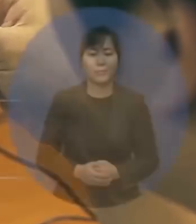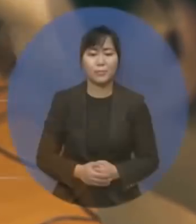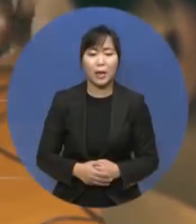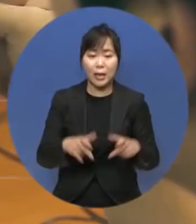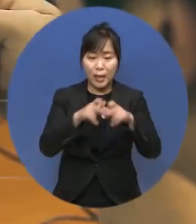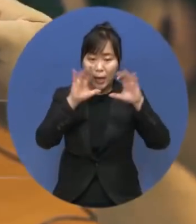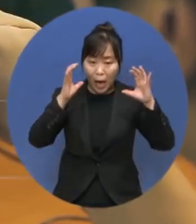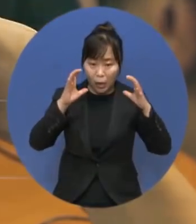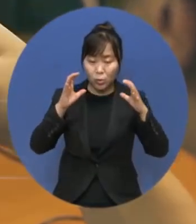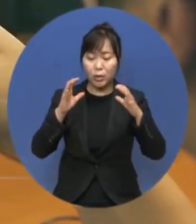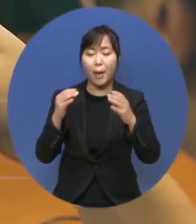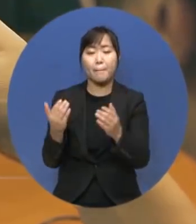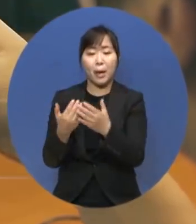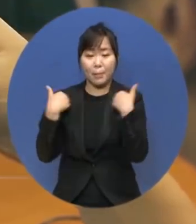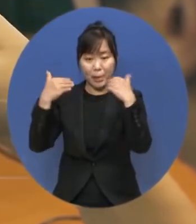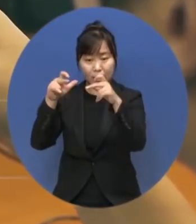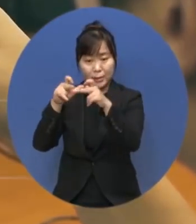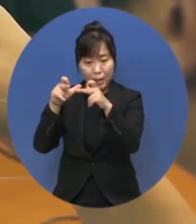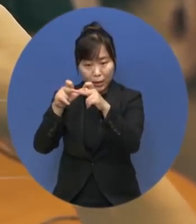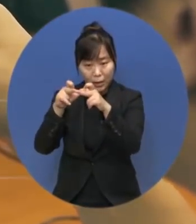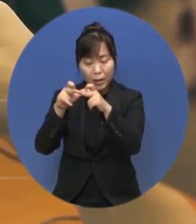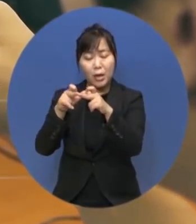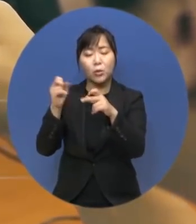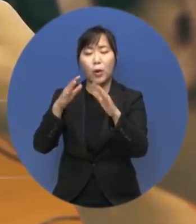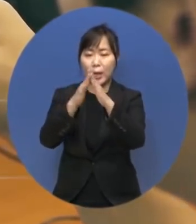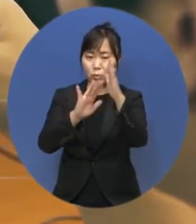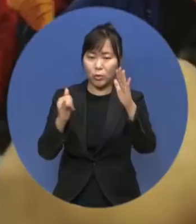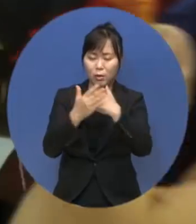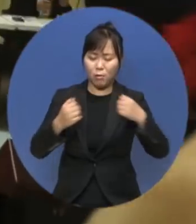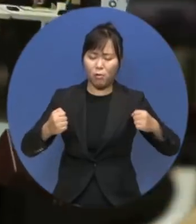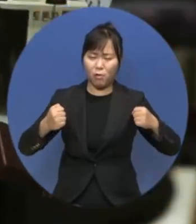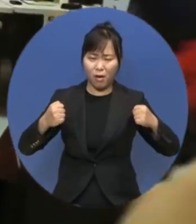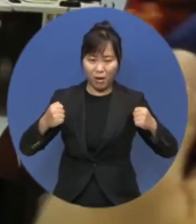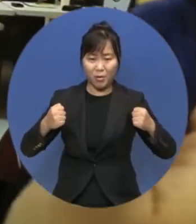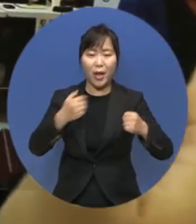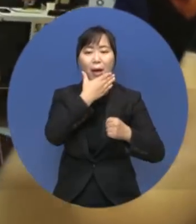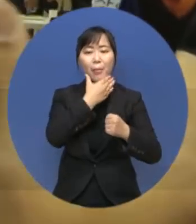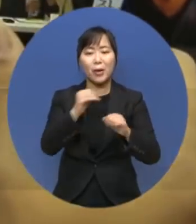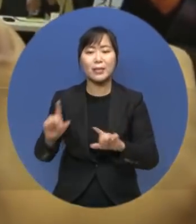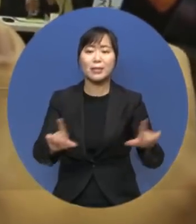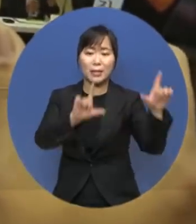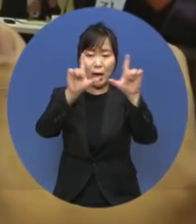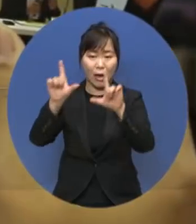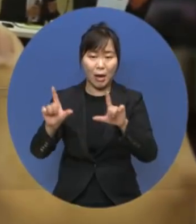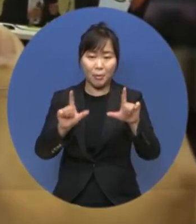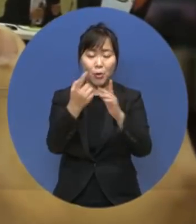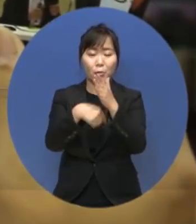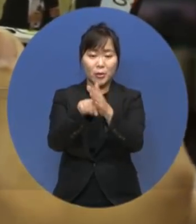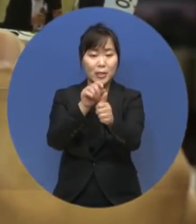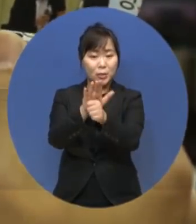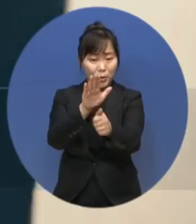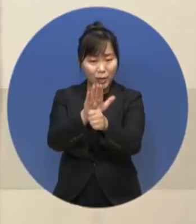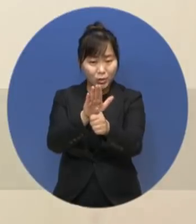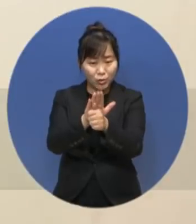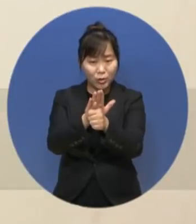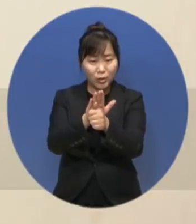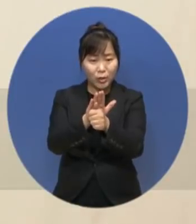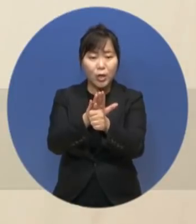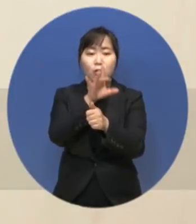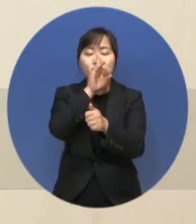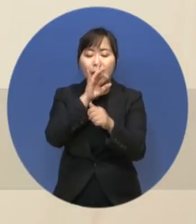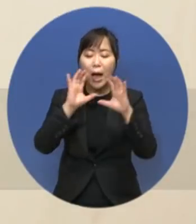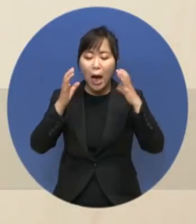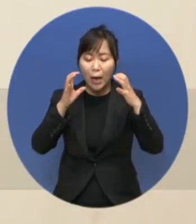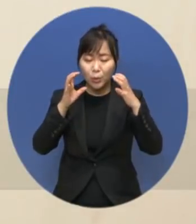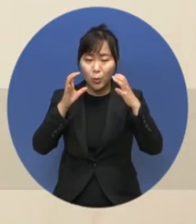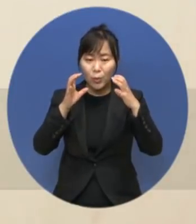장애아동 및 발달장애인과 그 가족들이 건강하고 행복한 삶을 누릴 수 있도록 지원하는